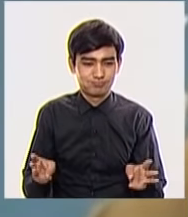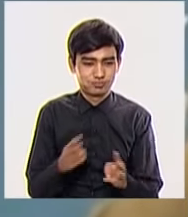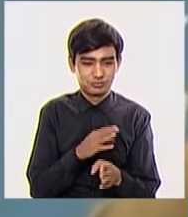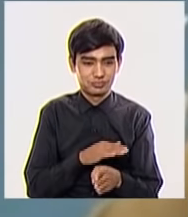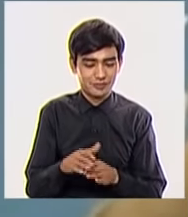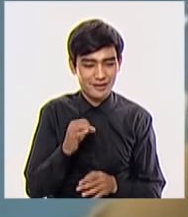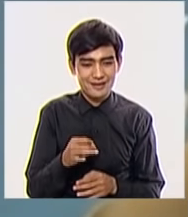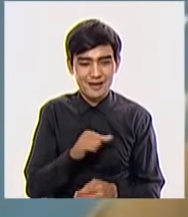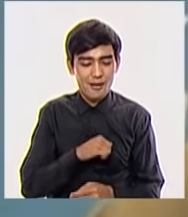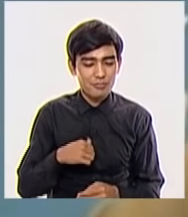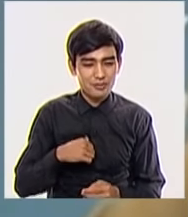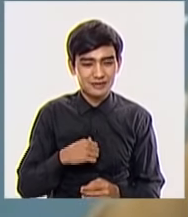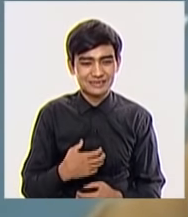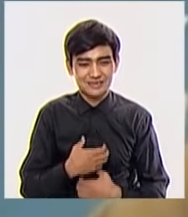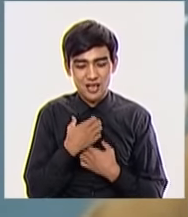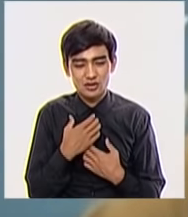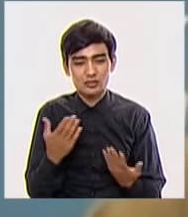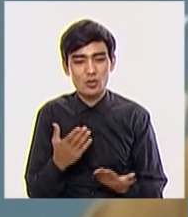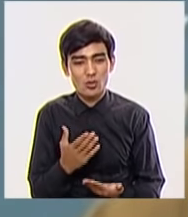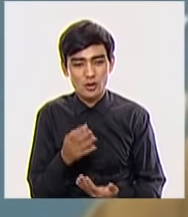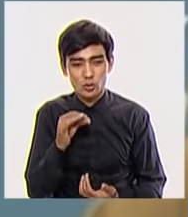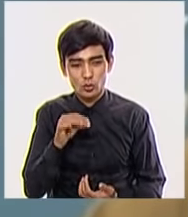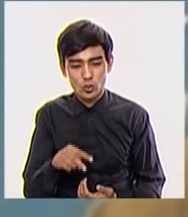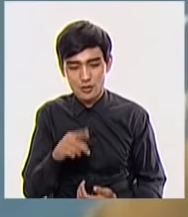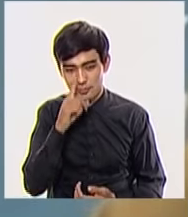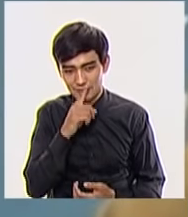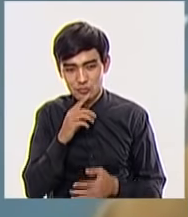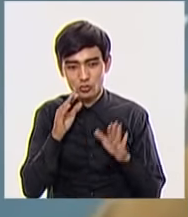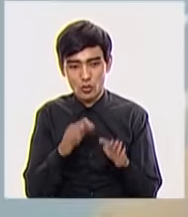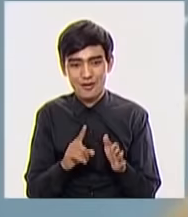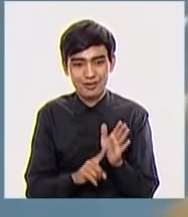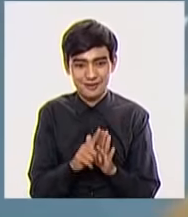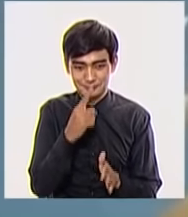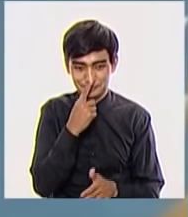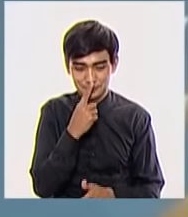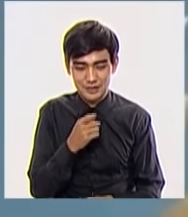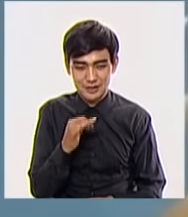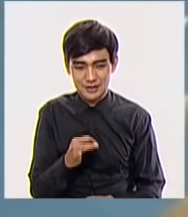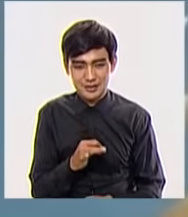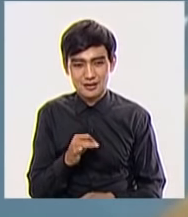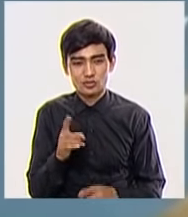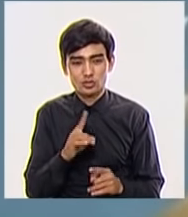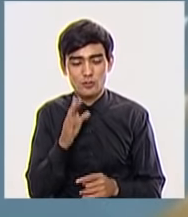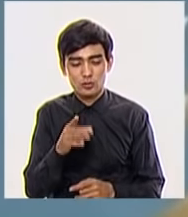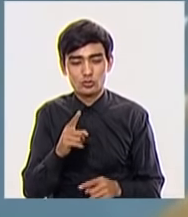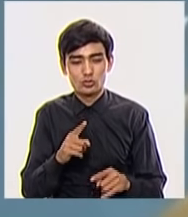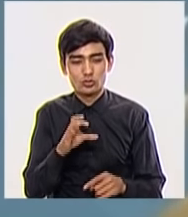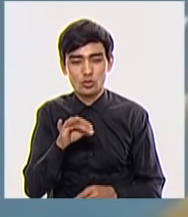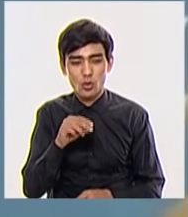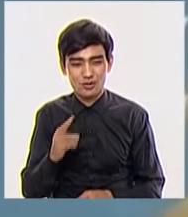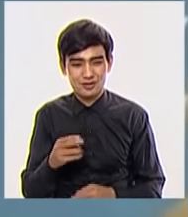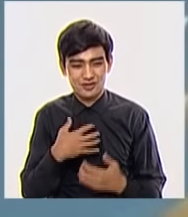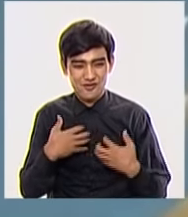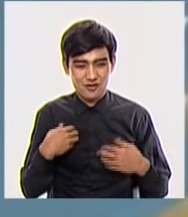самое странное, самое страшное в том, что июль у нас только начался. Самое критичное в том, что скот